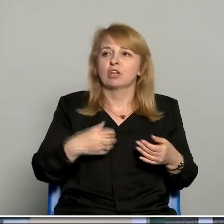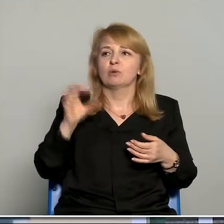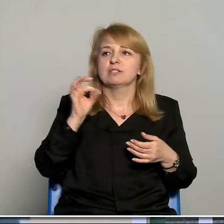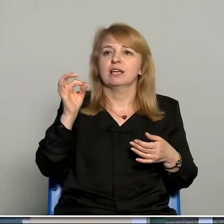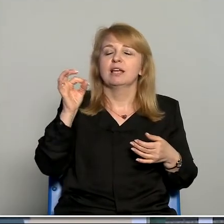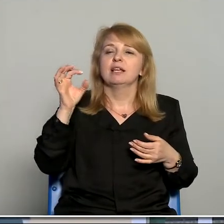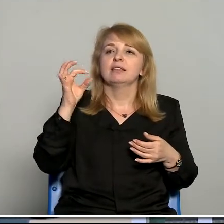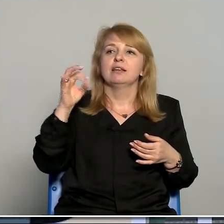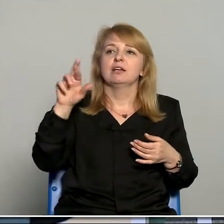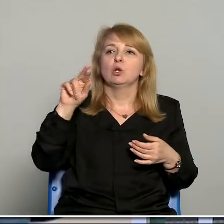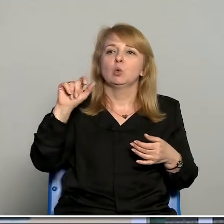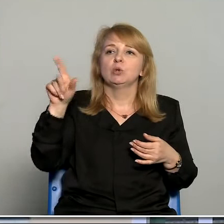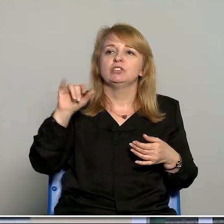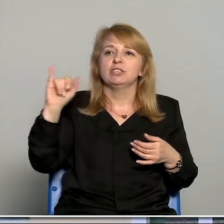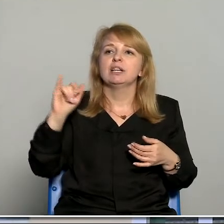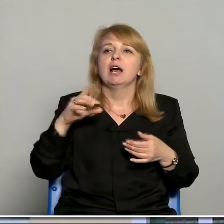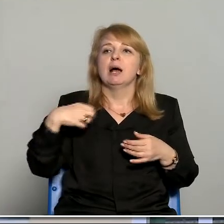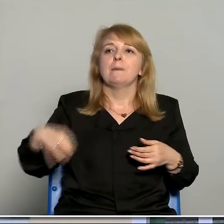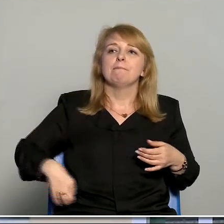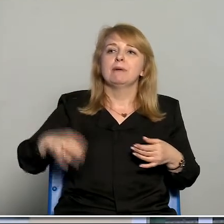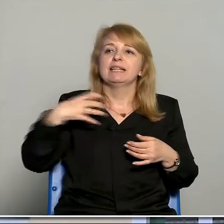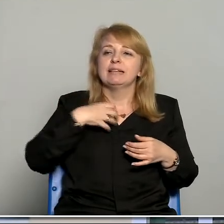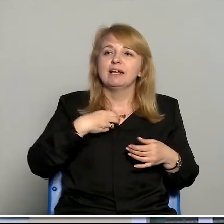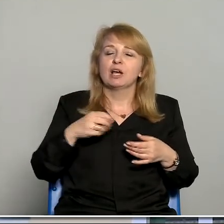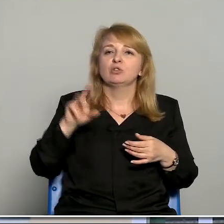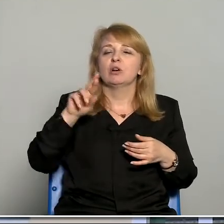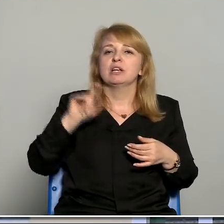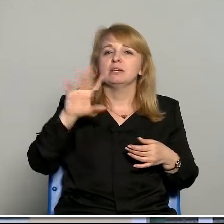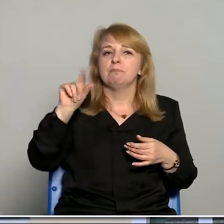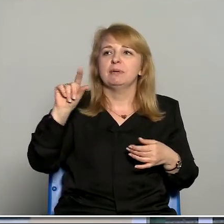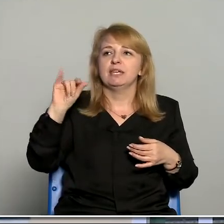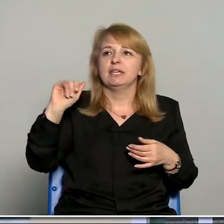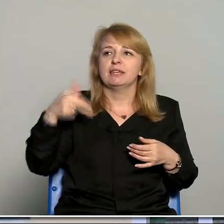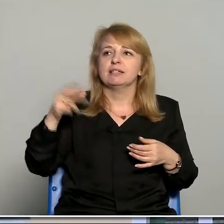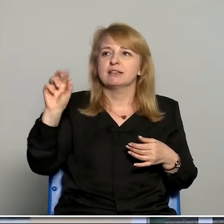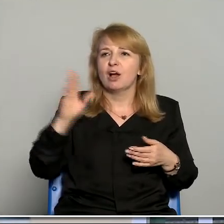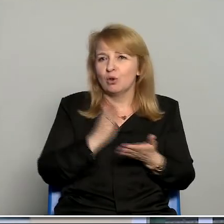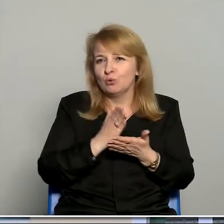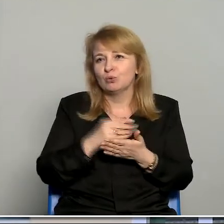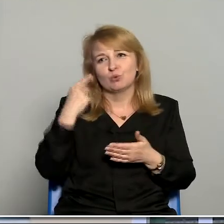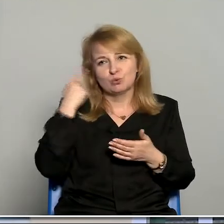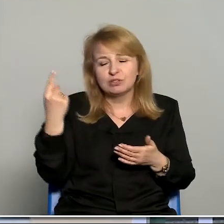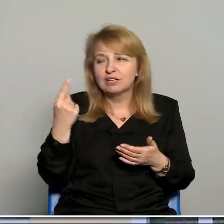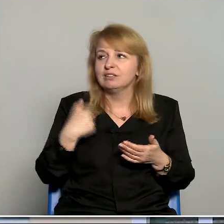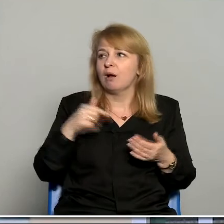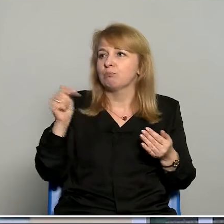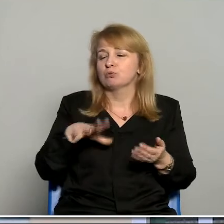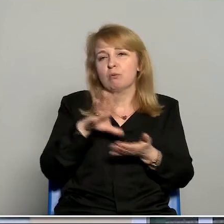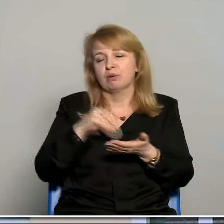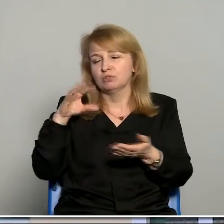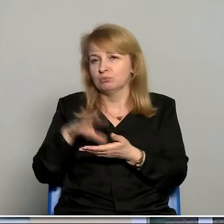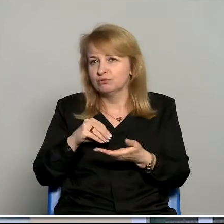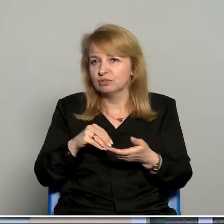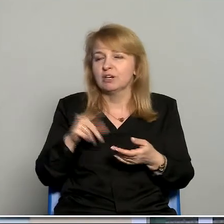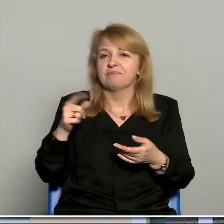czy przede wszystkim Panią Dyrektor Agnieszkę Rypińską, bo jak sami Państwo zauważyliście i Pani Dyrektor zauważyła,